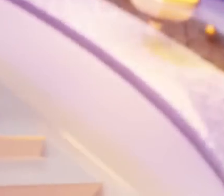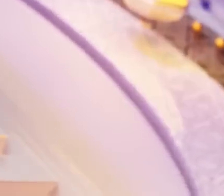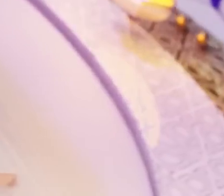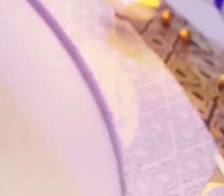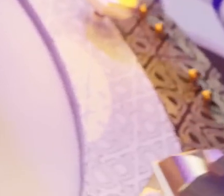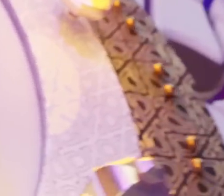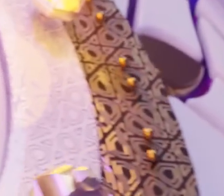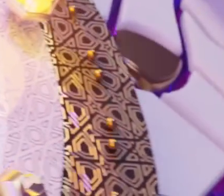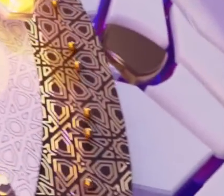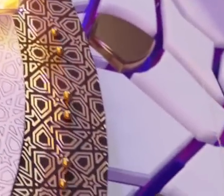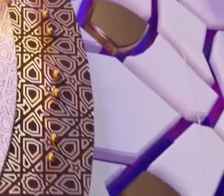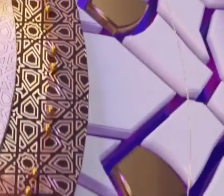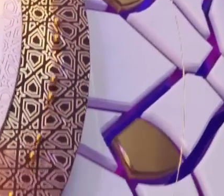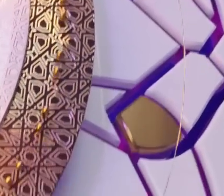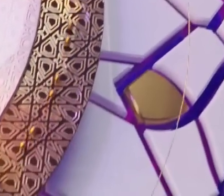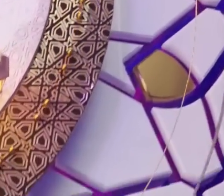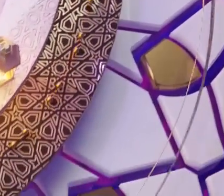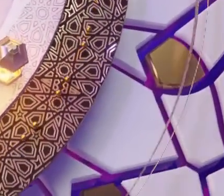رب